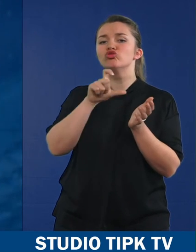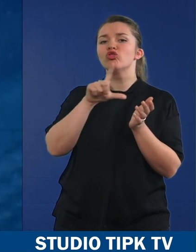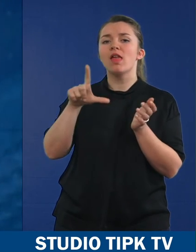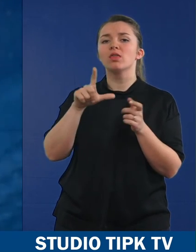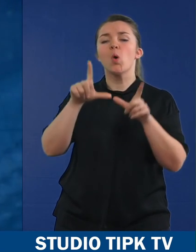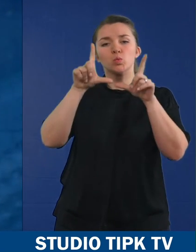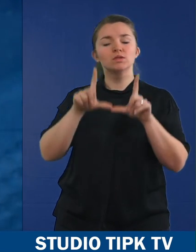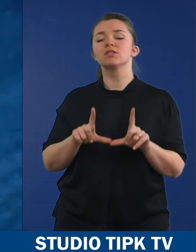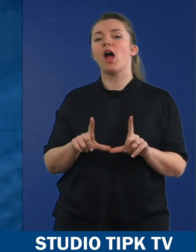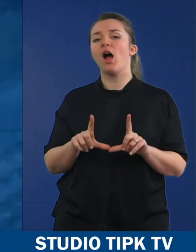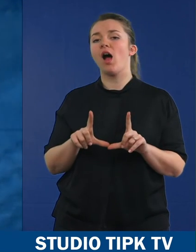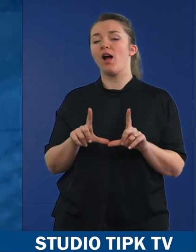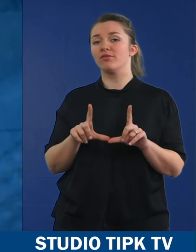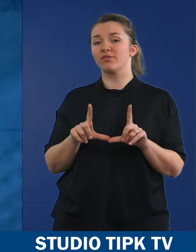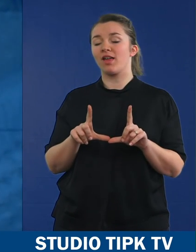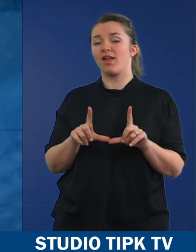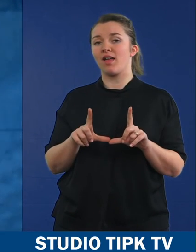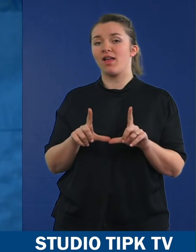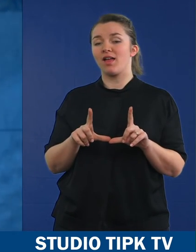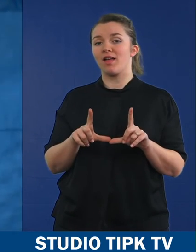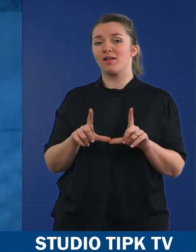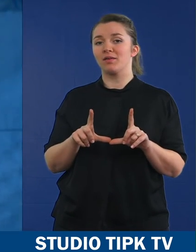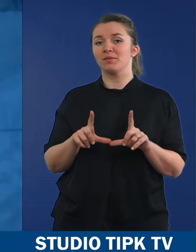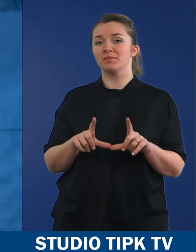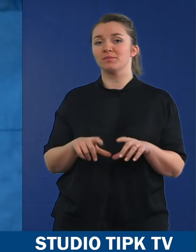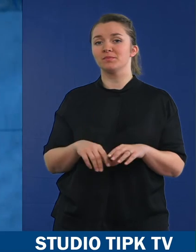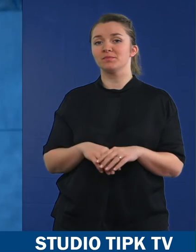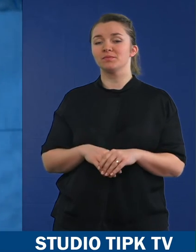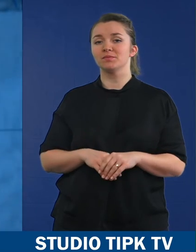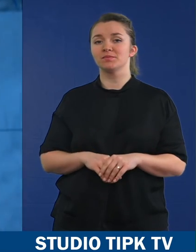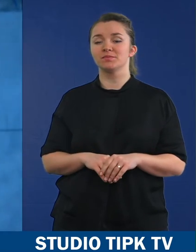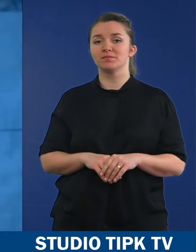dvajseti člen ustave.